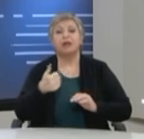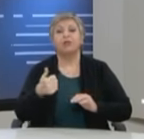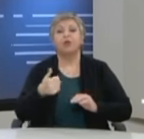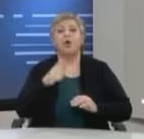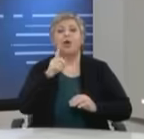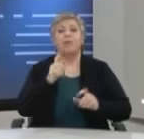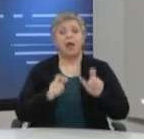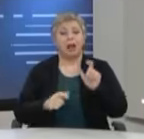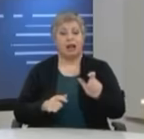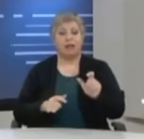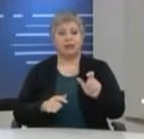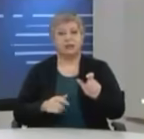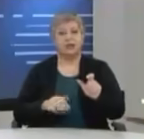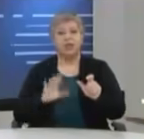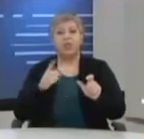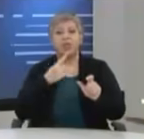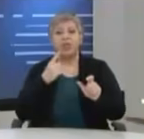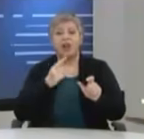εδώ πέρα.